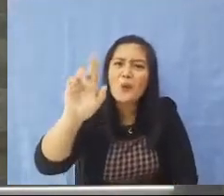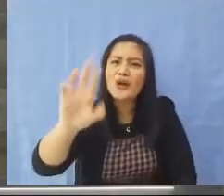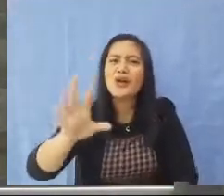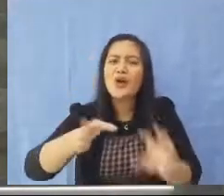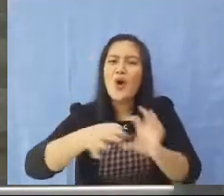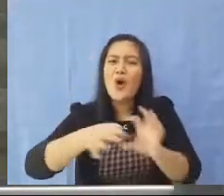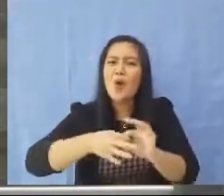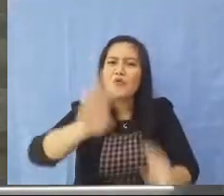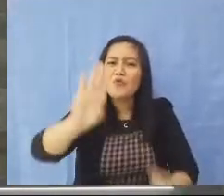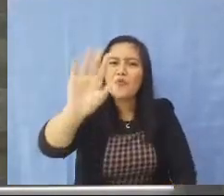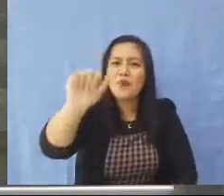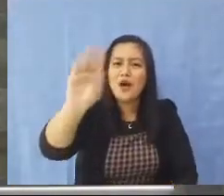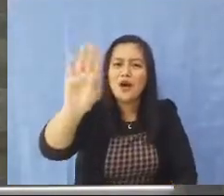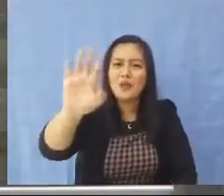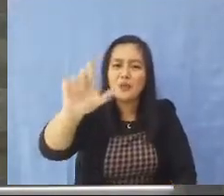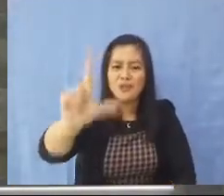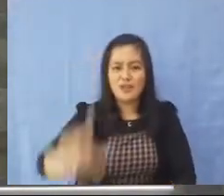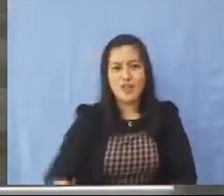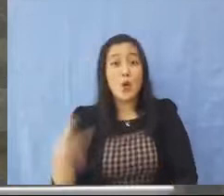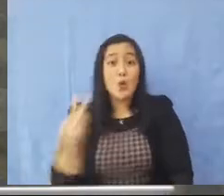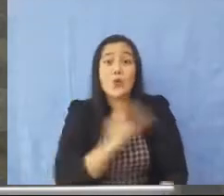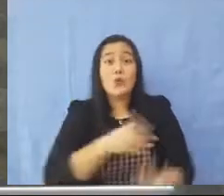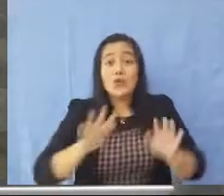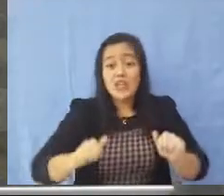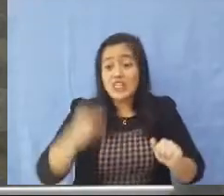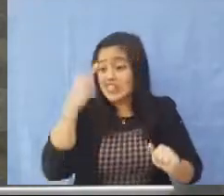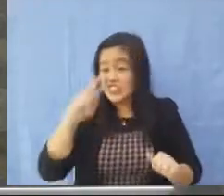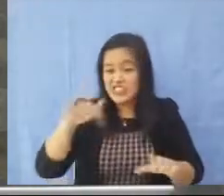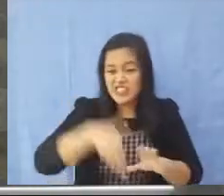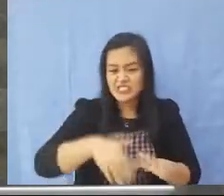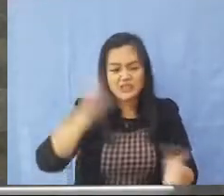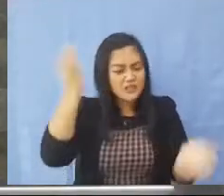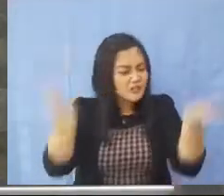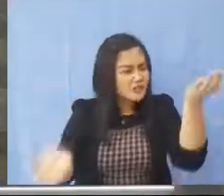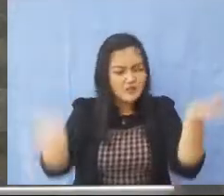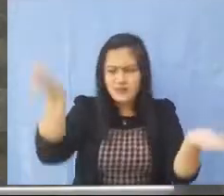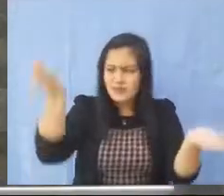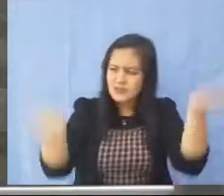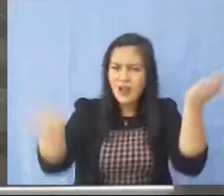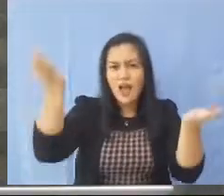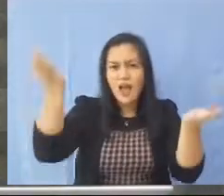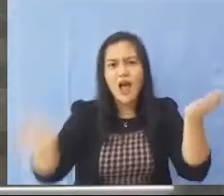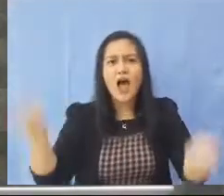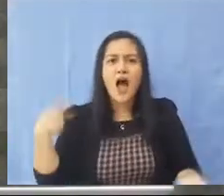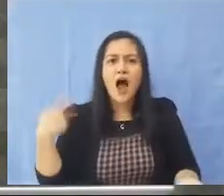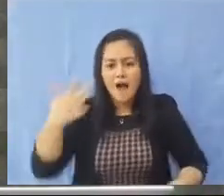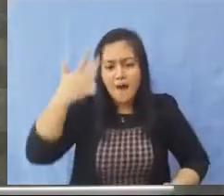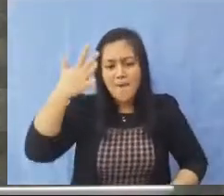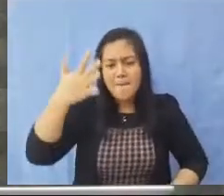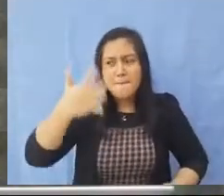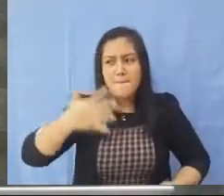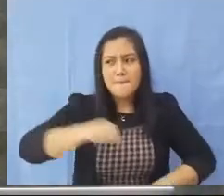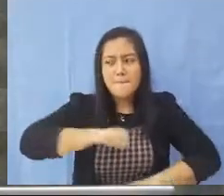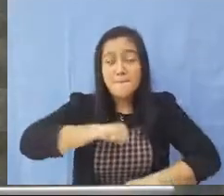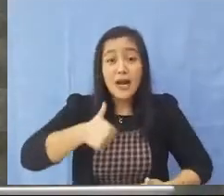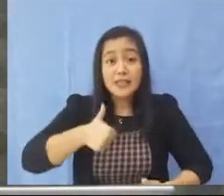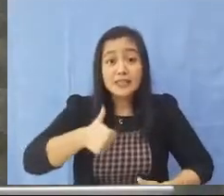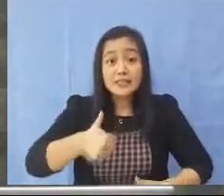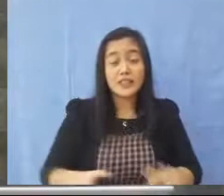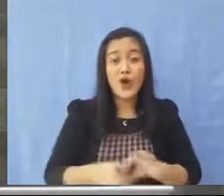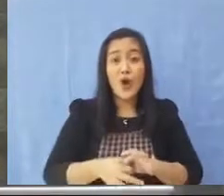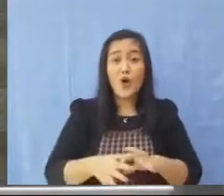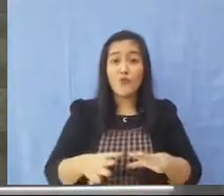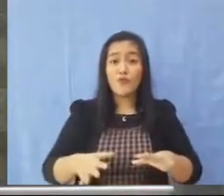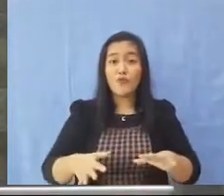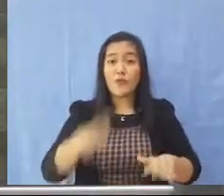nilalaman yan is the pride of man. The pride of man. And then, ang kasunod po is